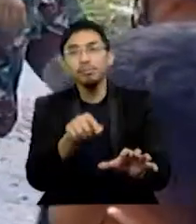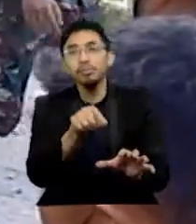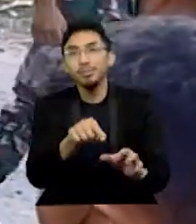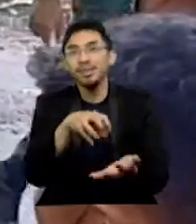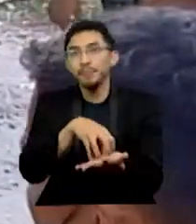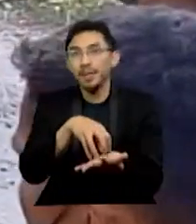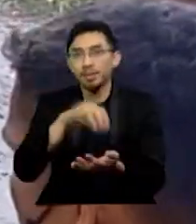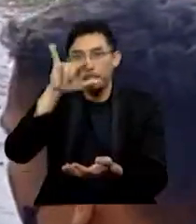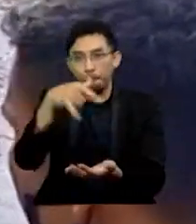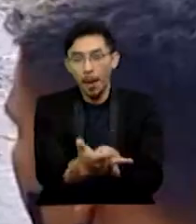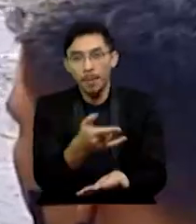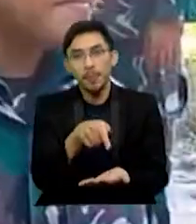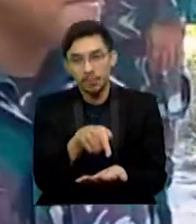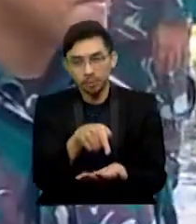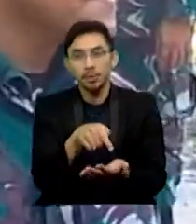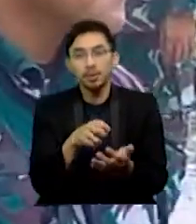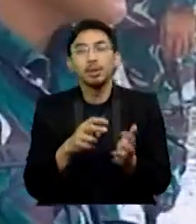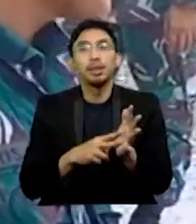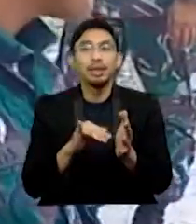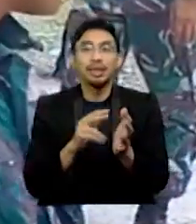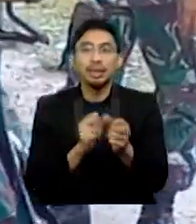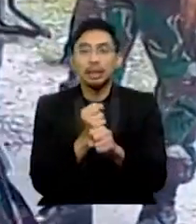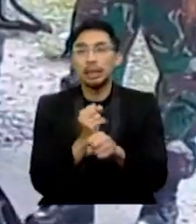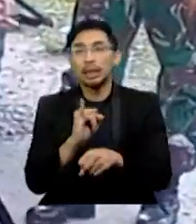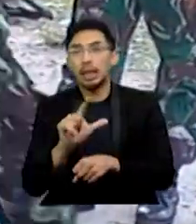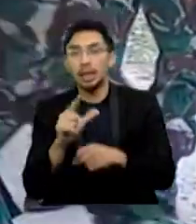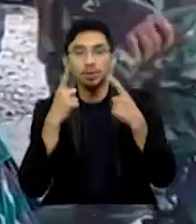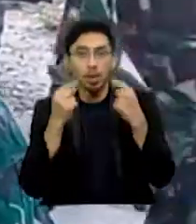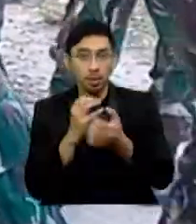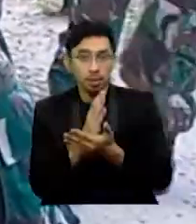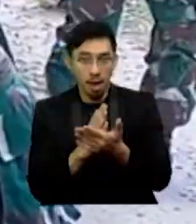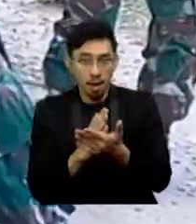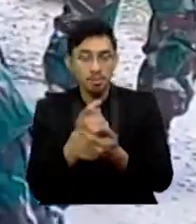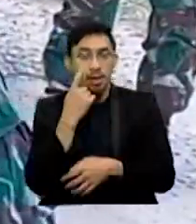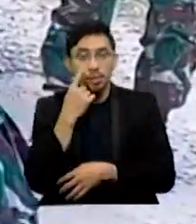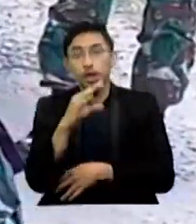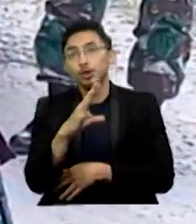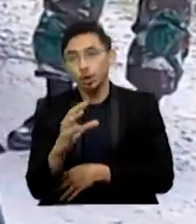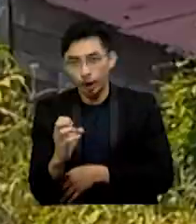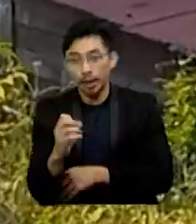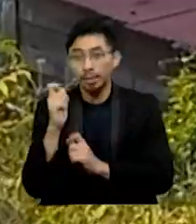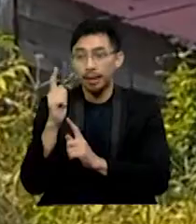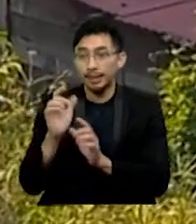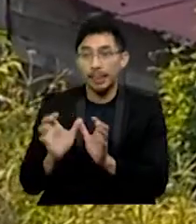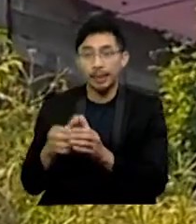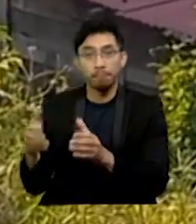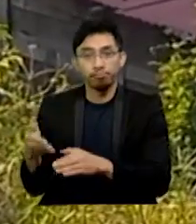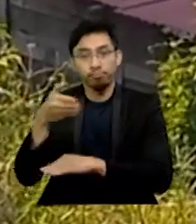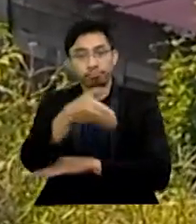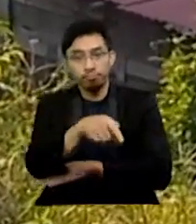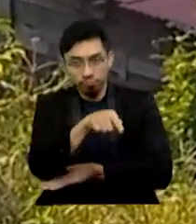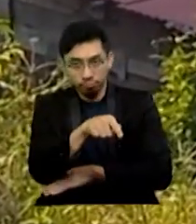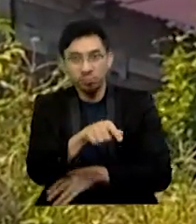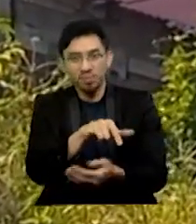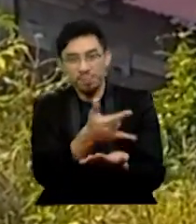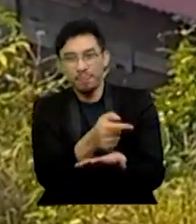Desa Nginggil, Kradenan, Blora, Jawa Tengah, Selasa sore. Pasukan TNI ini akan dikerahkan untuk menuntaskan evakuasi serpihan bangkai pesawat